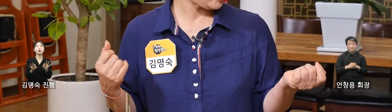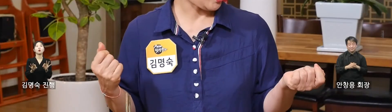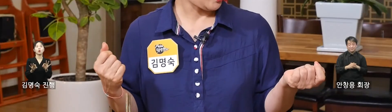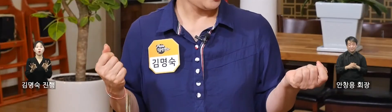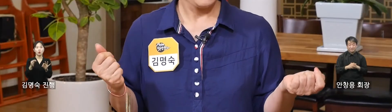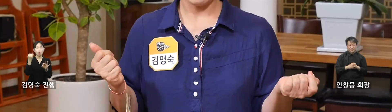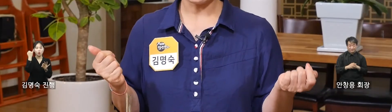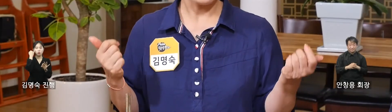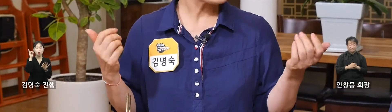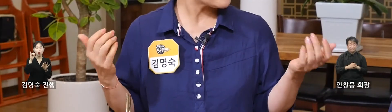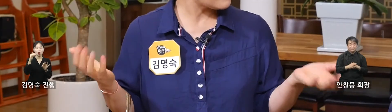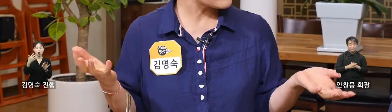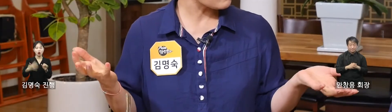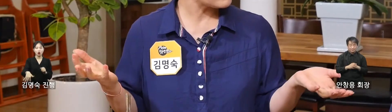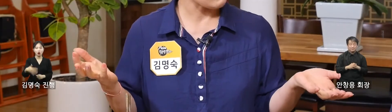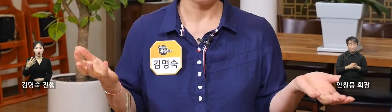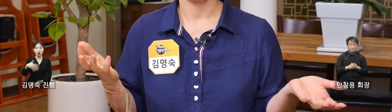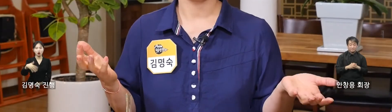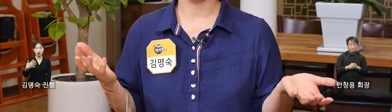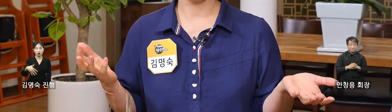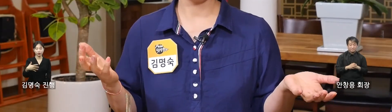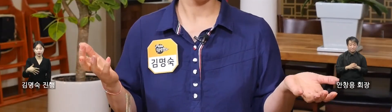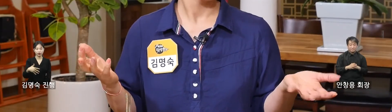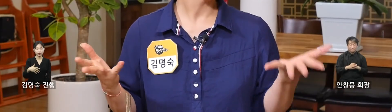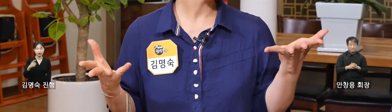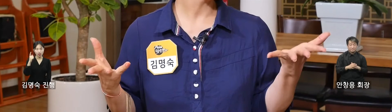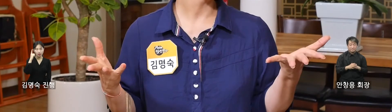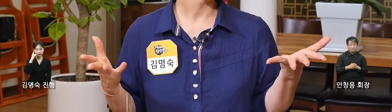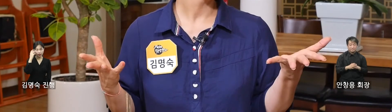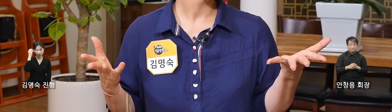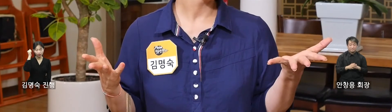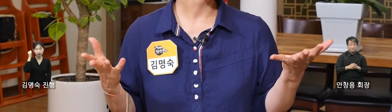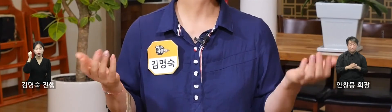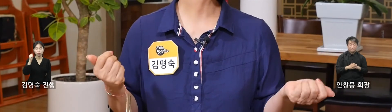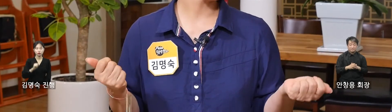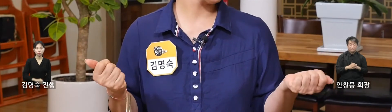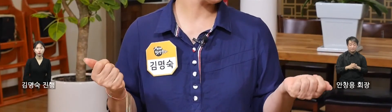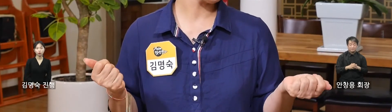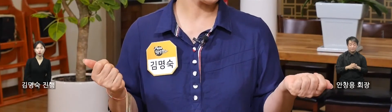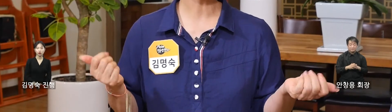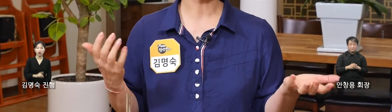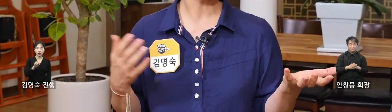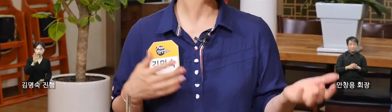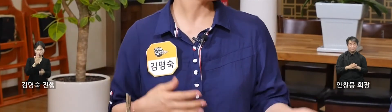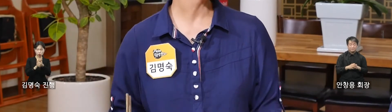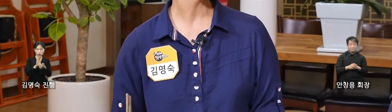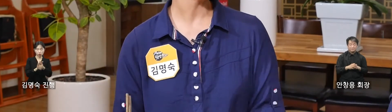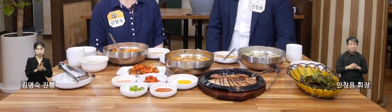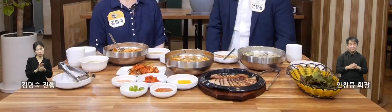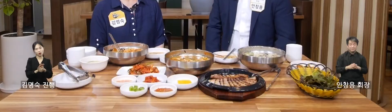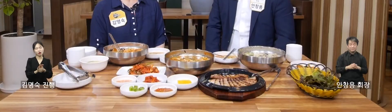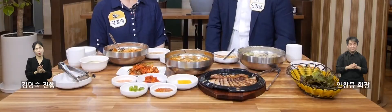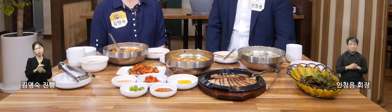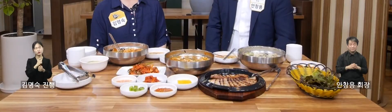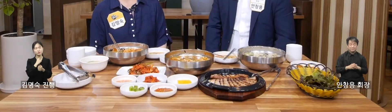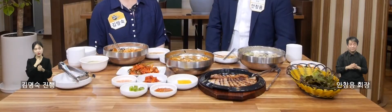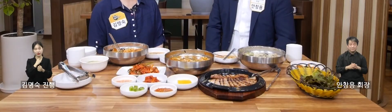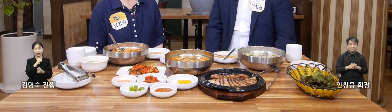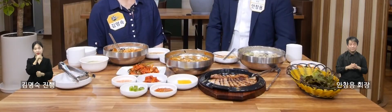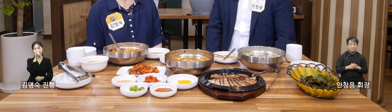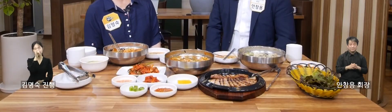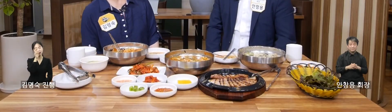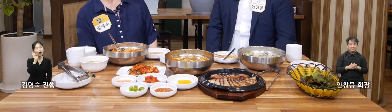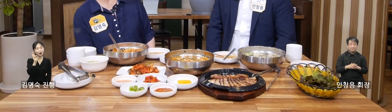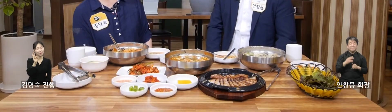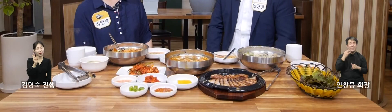기발한 아이디어다. 와 저런 게 다 있었구나. 와 한번 도움을 주고 싶다 하는 그런 분들이 좀 계실 수도